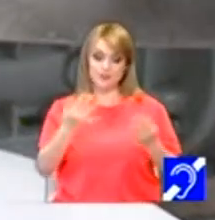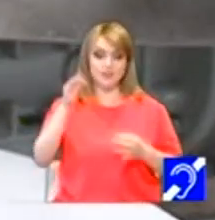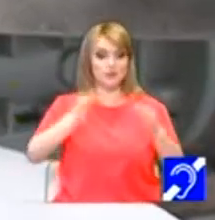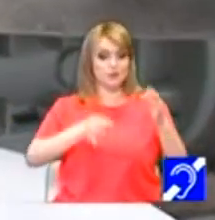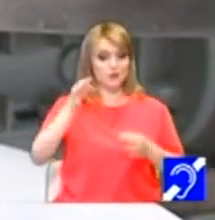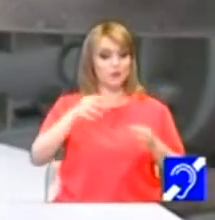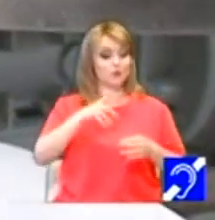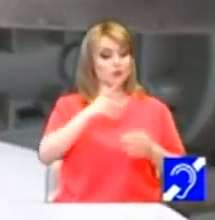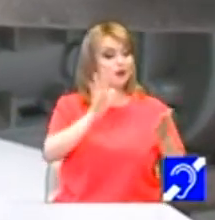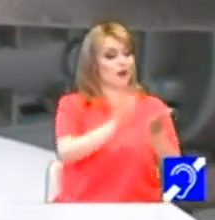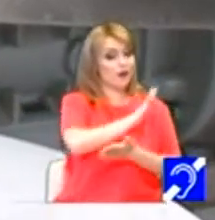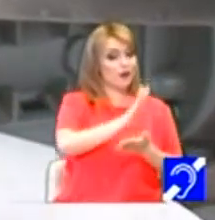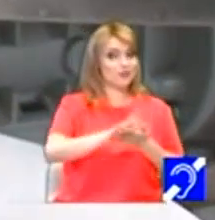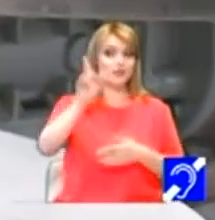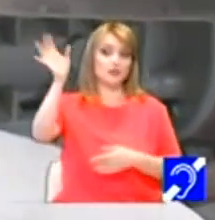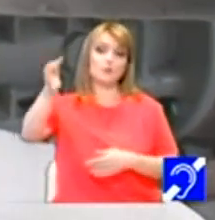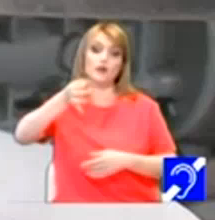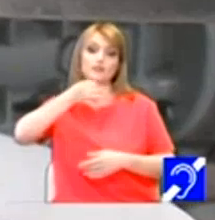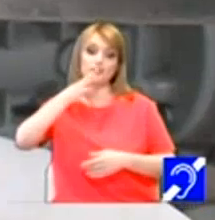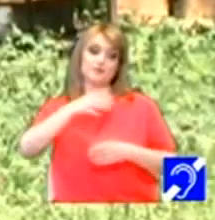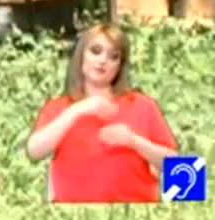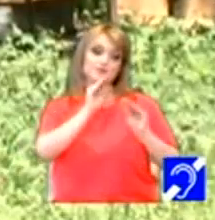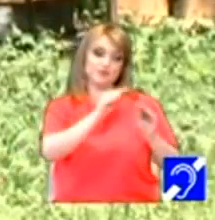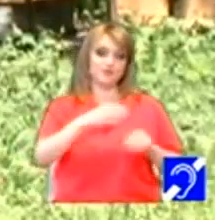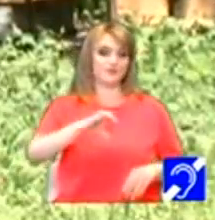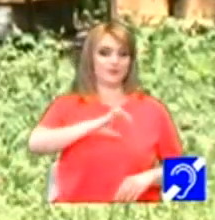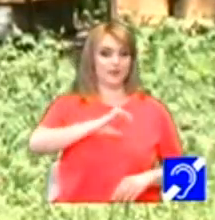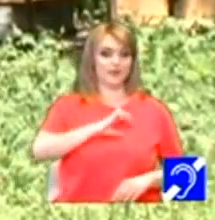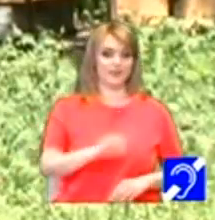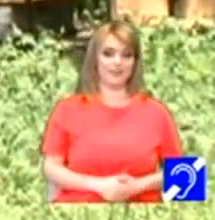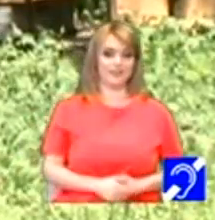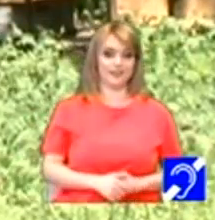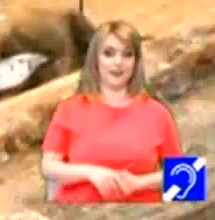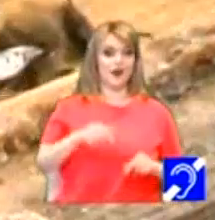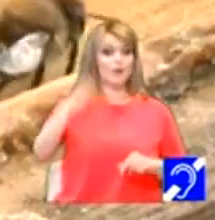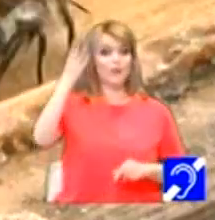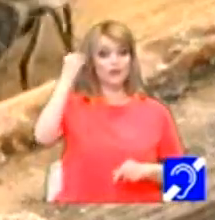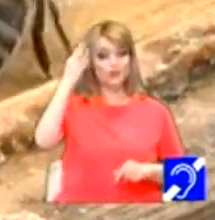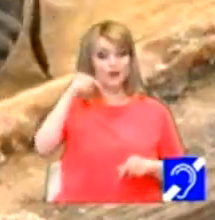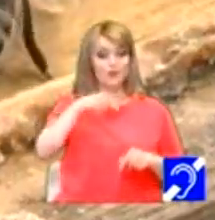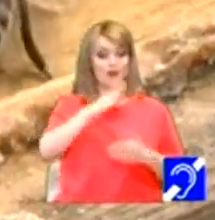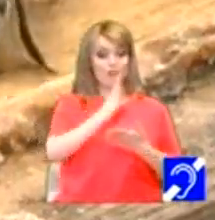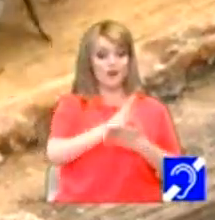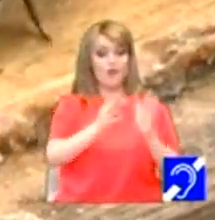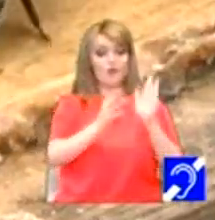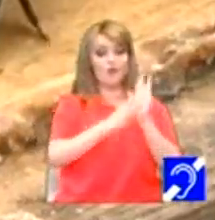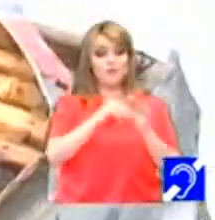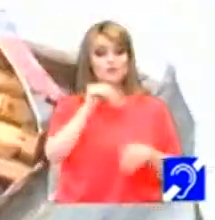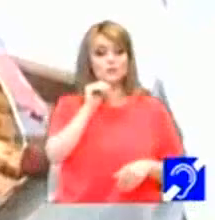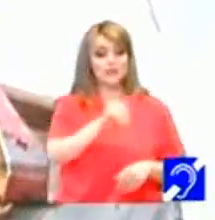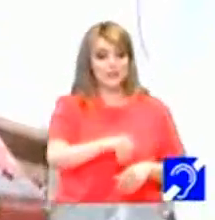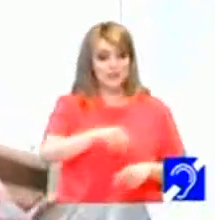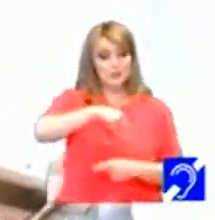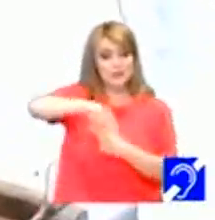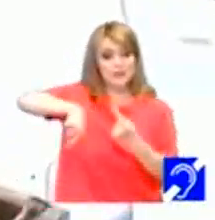decât sănătății și a fost apreciată cu medalii de argint. În Basarabia sunt 8.000 de apicultori care dețin peste 200.000 de familii